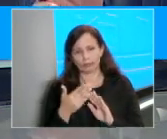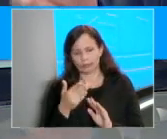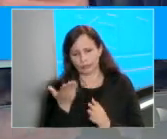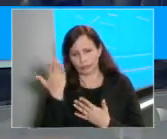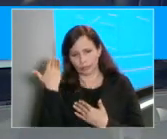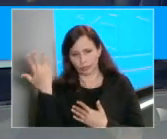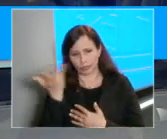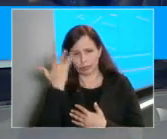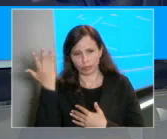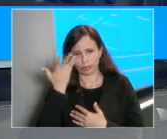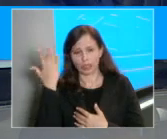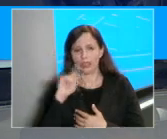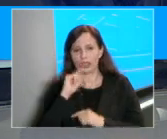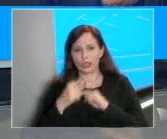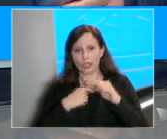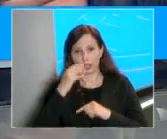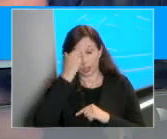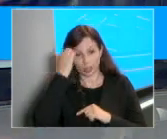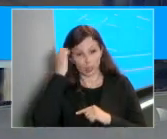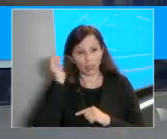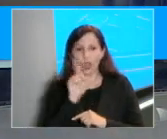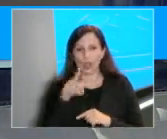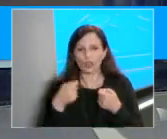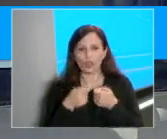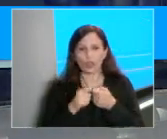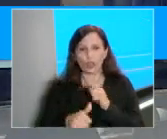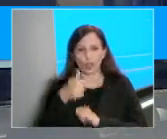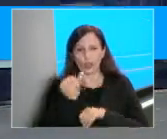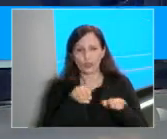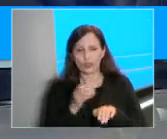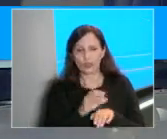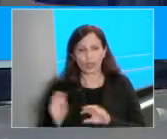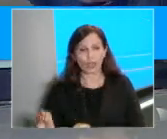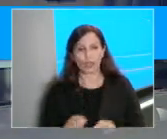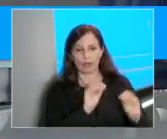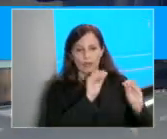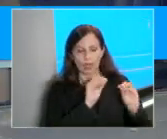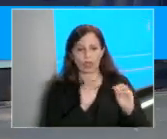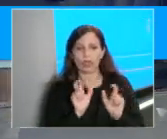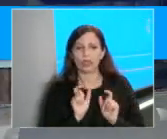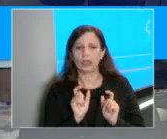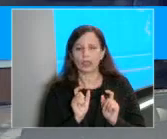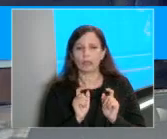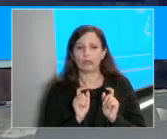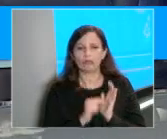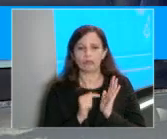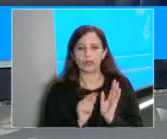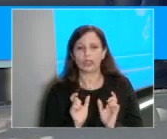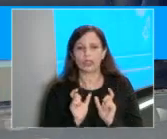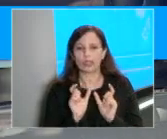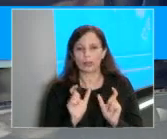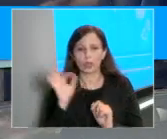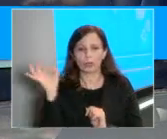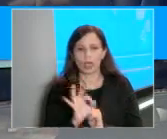מעט שנים, לא על ידי חברי הכנסת המכהנים. הוא לא על ראש ממשלת מעבר. והוא נועד בראש ובראשונה למנוע פגיעה בראש